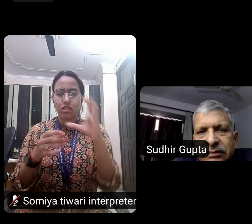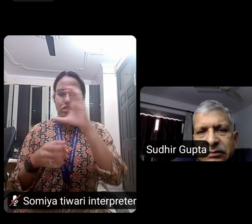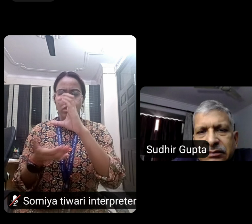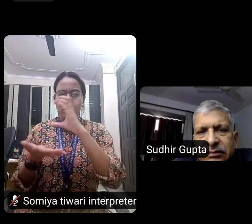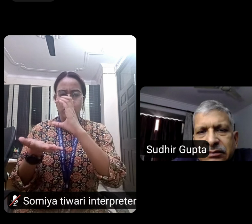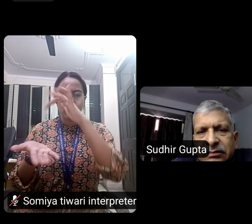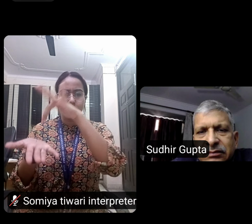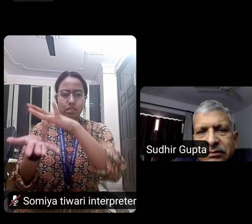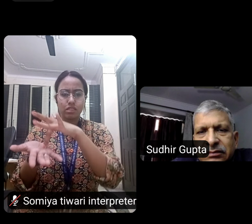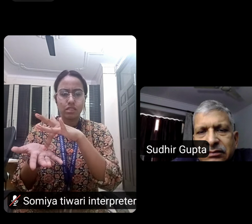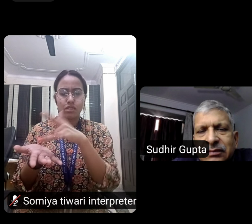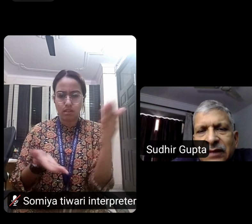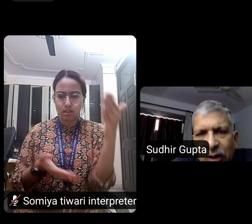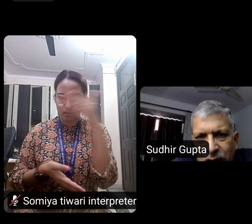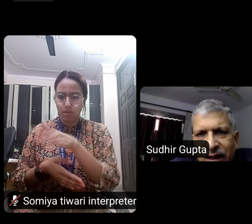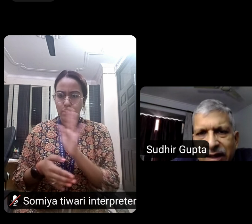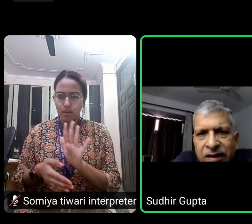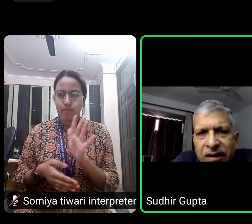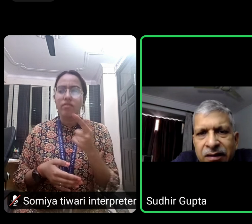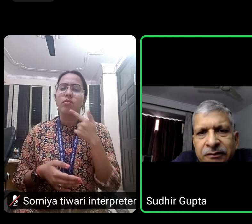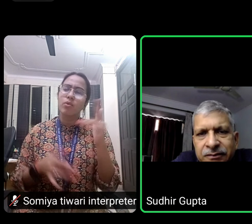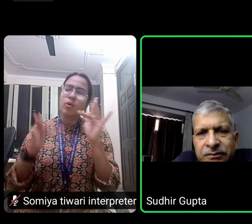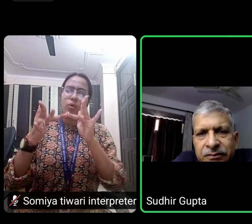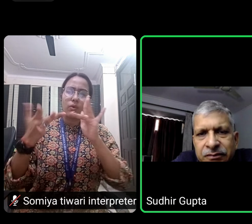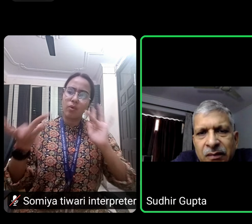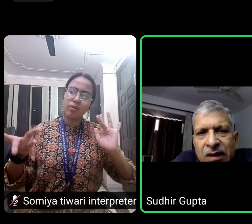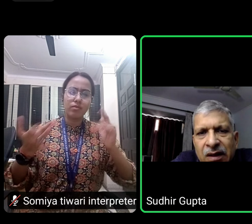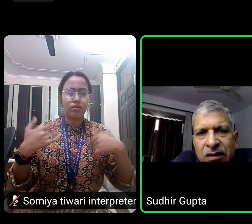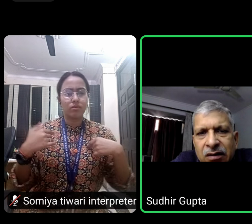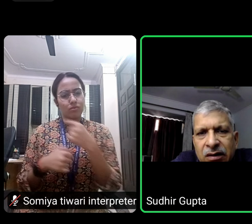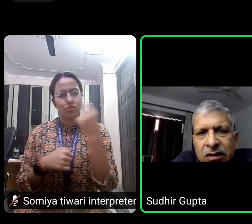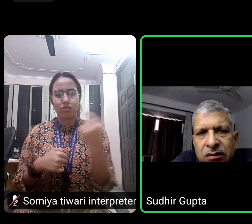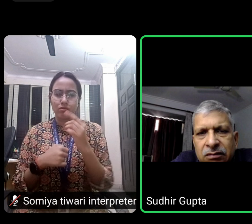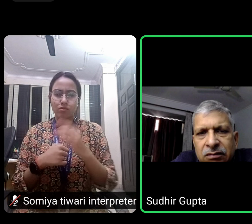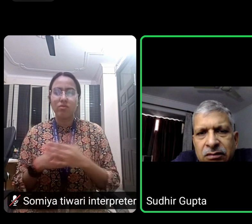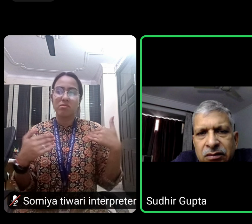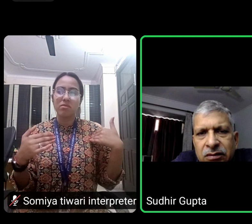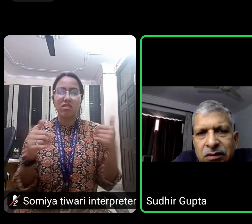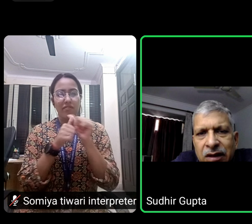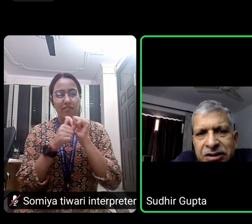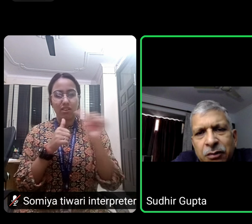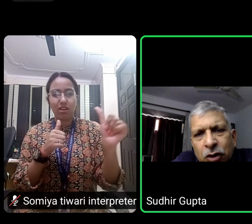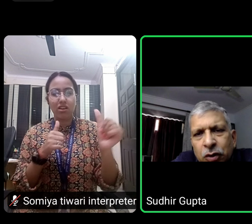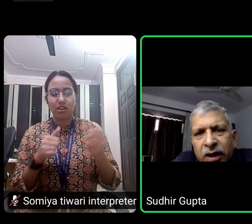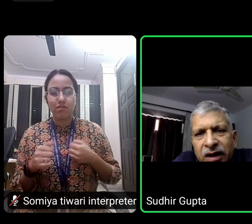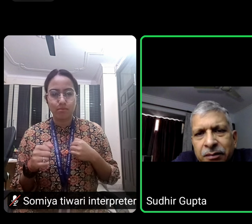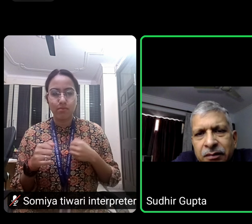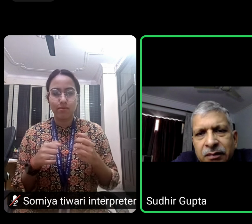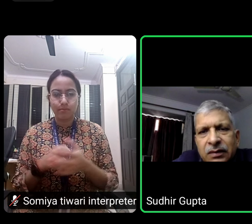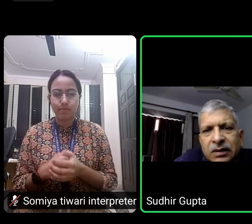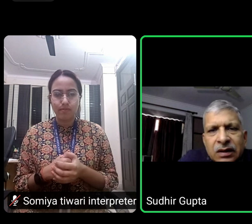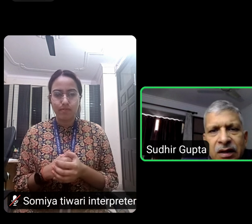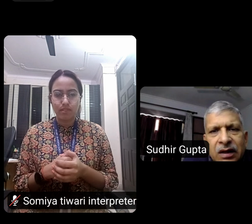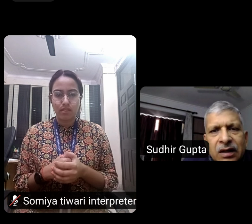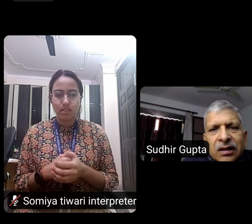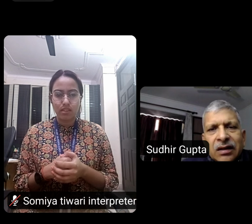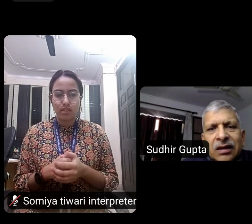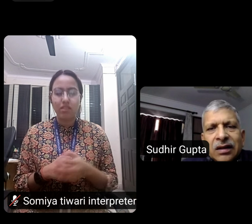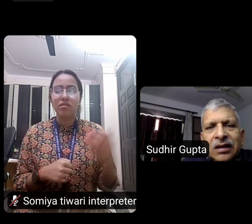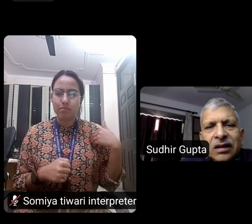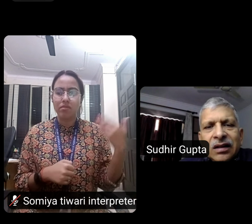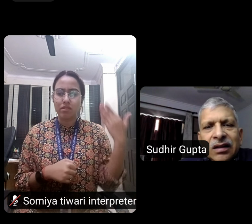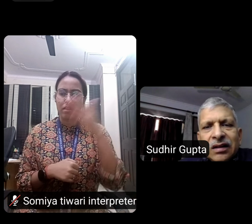सर मैं ज्यादा ऑनलाइन क्लास ही लेती हूँ, क्योंकि मैं ऑनलाइन लेती हूँ। हाँ मैं सेंटर से बहुत दूर हूँ सर। अच्छा, बहुत दूर हैं आप। हाँ मैं गई